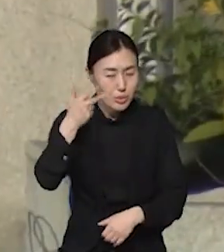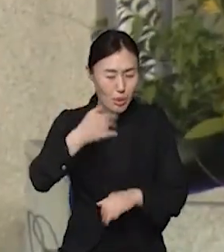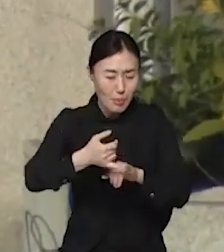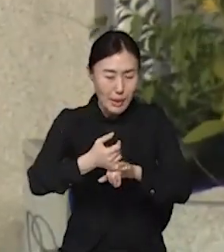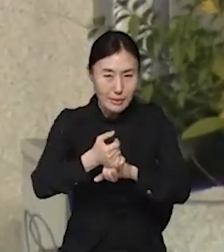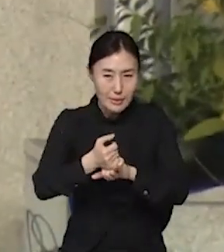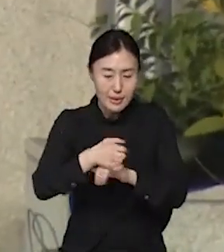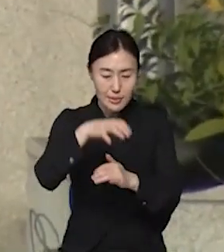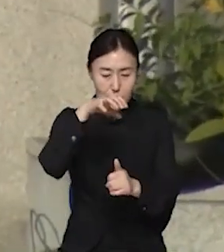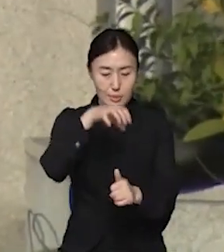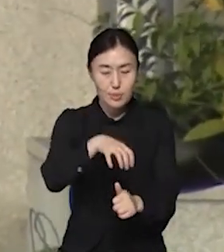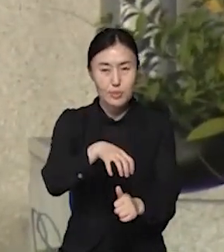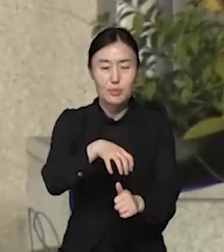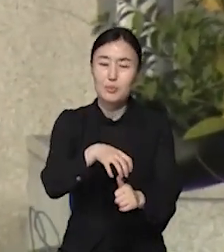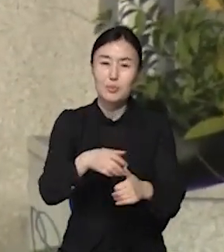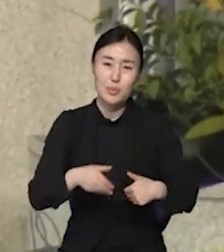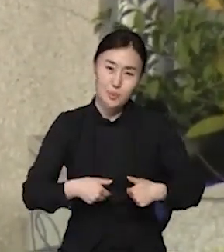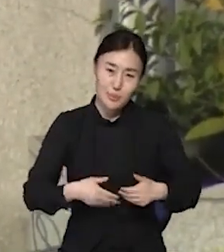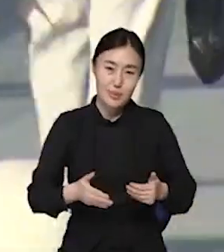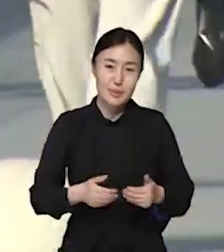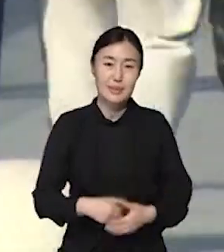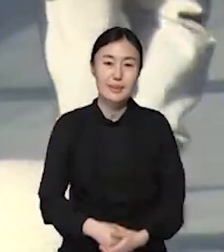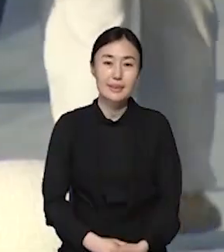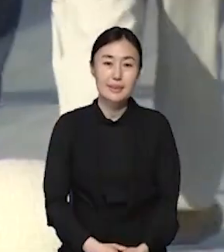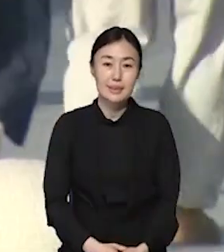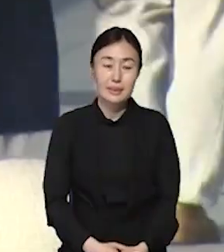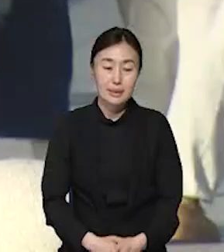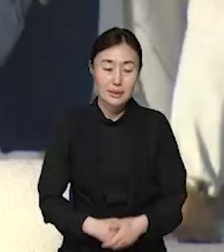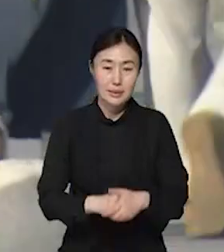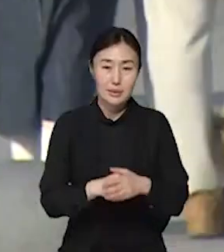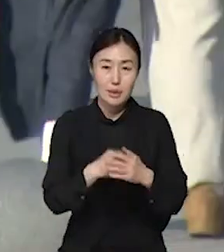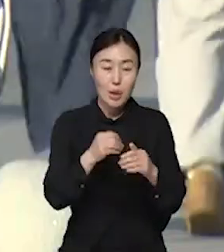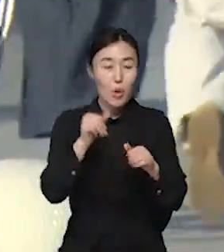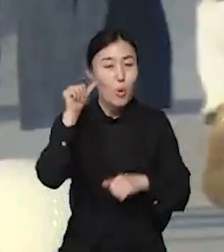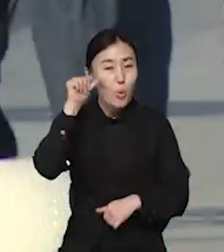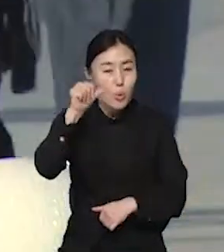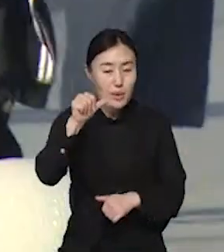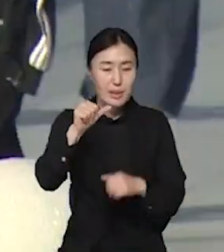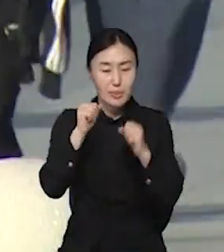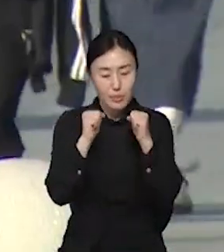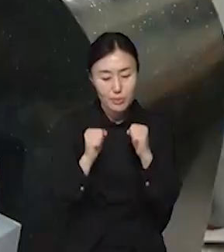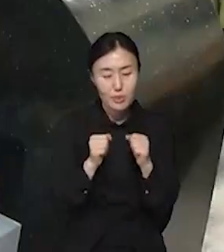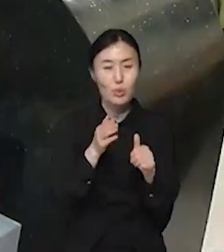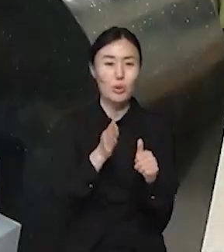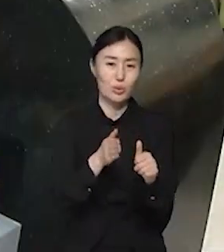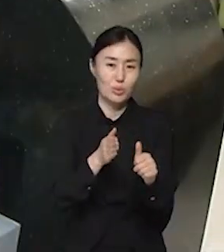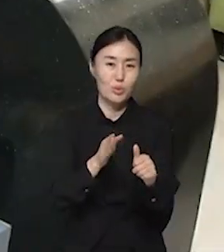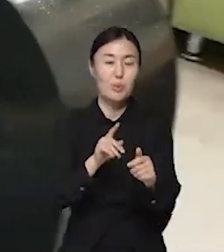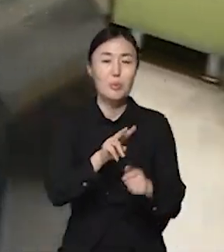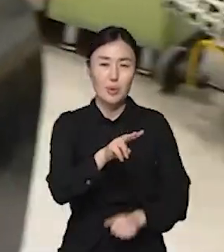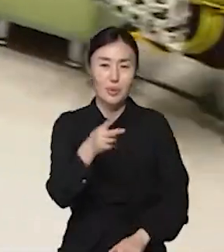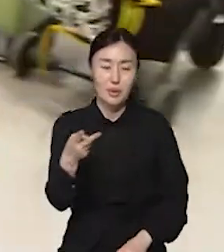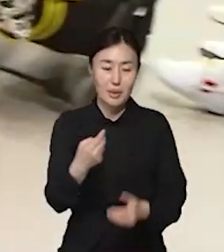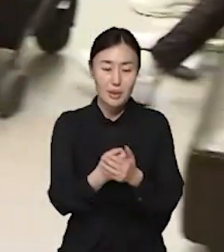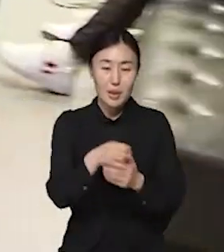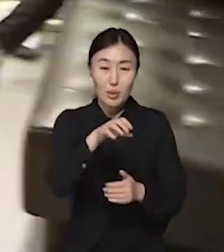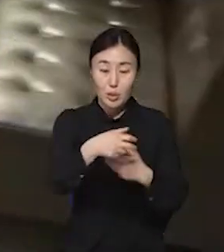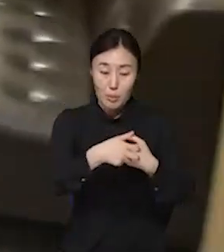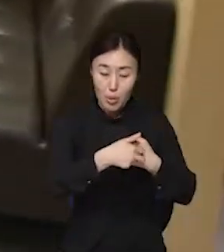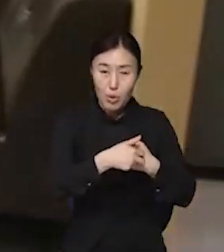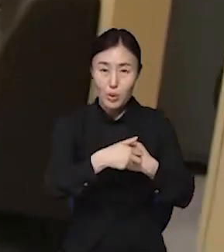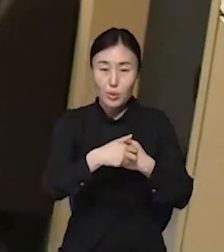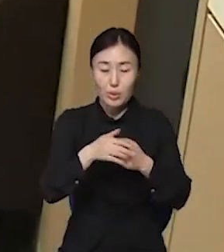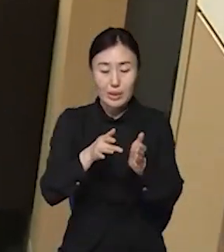반드시 격리하지 않아도 됩니다. 5일 권고로 바뀝니다. 동네 병원이나